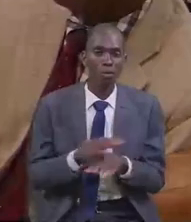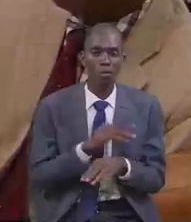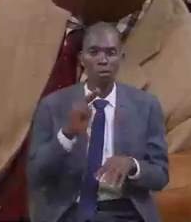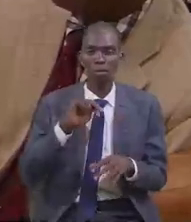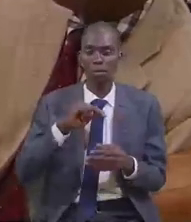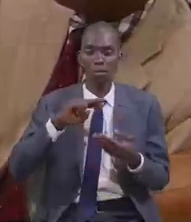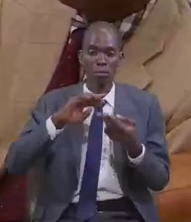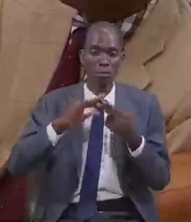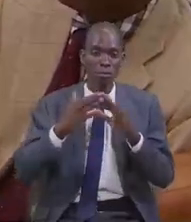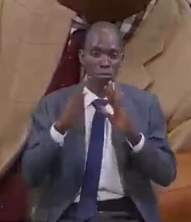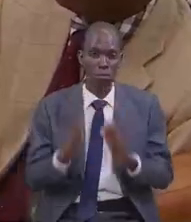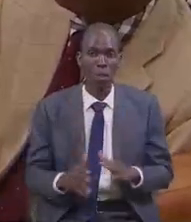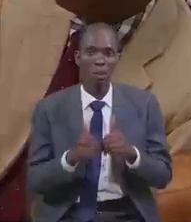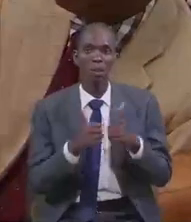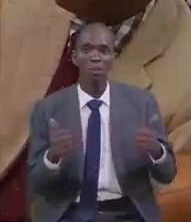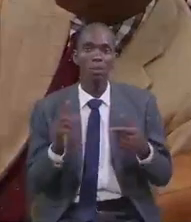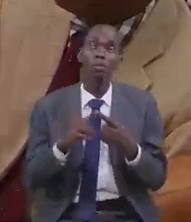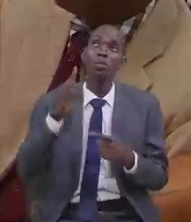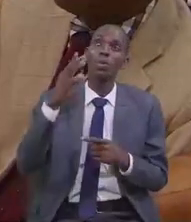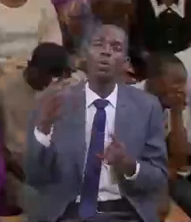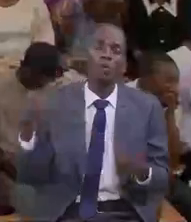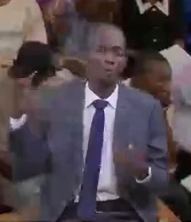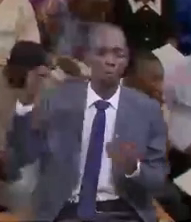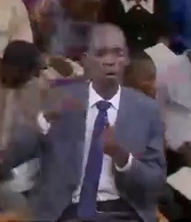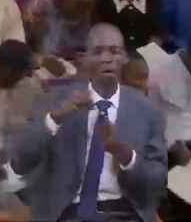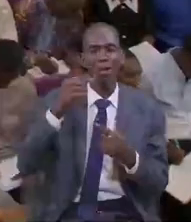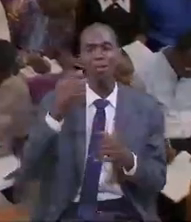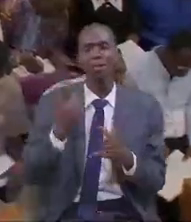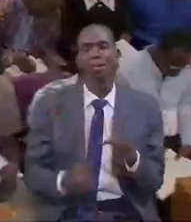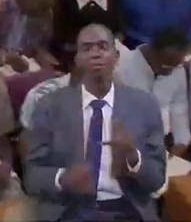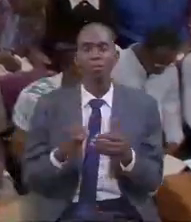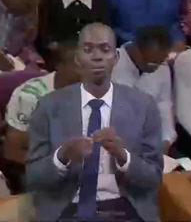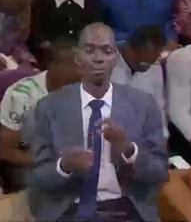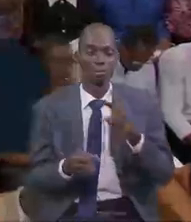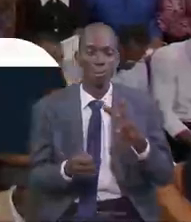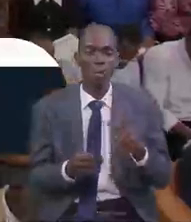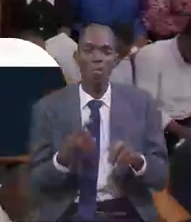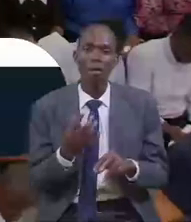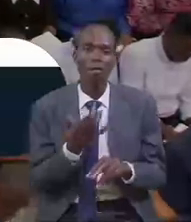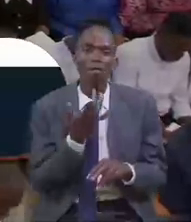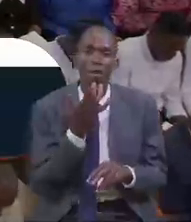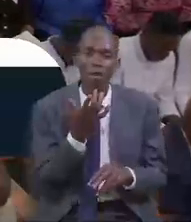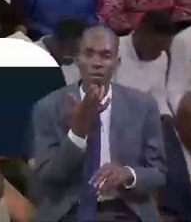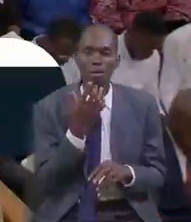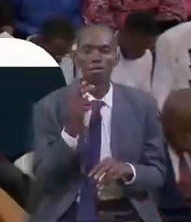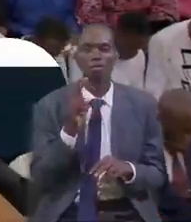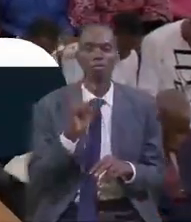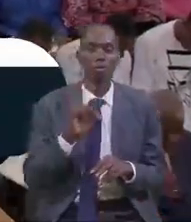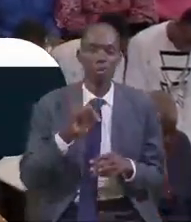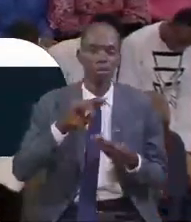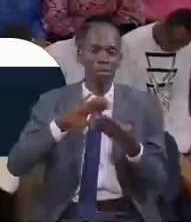d'arriver à la fin. Les naziréens déterminés consacrés à Dieu jusqu'à la fin. Deuxième point, les naziréens